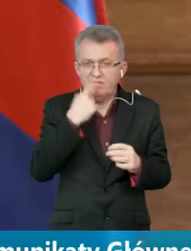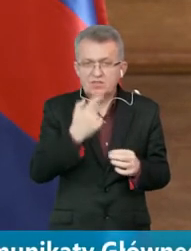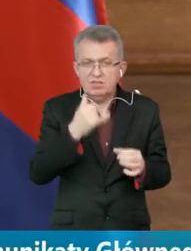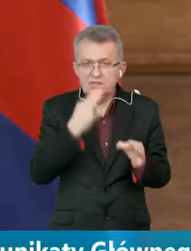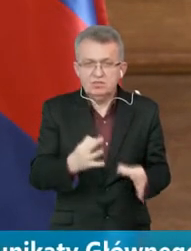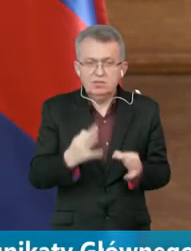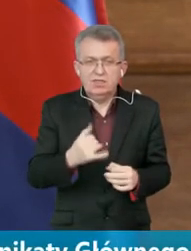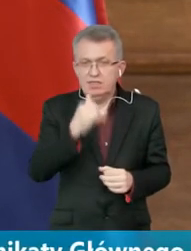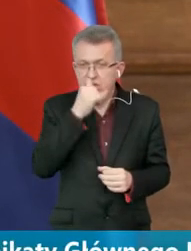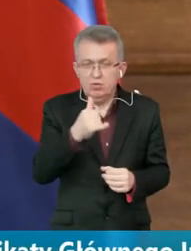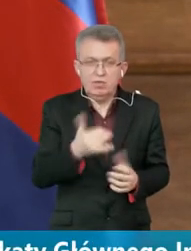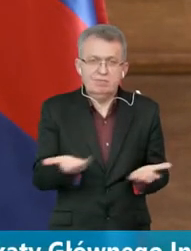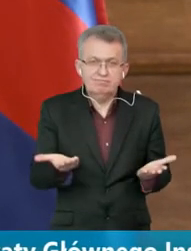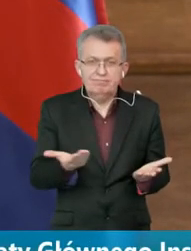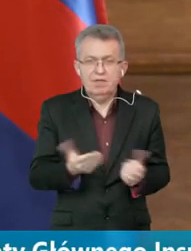podać dzisiaj.